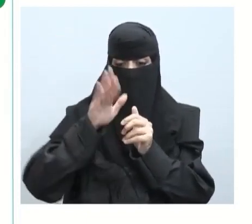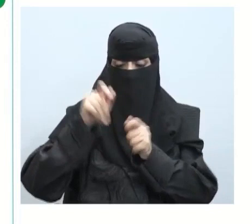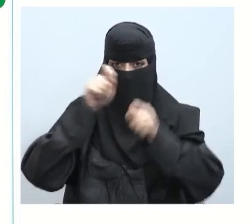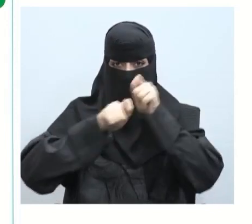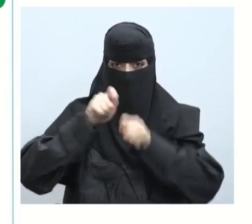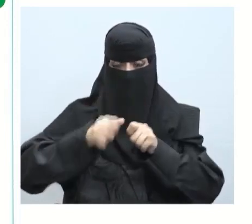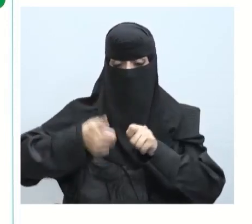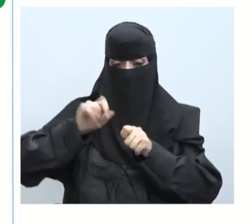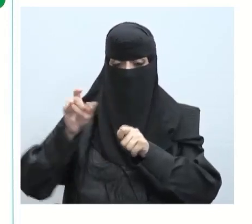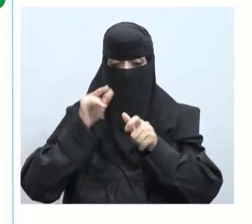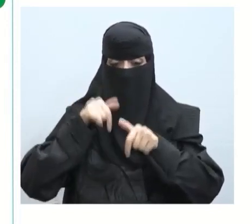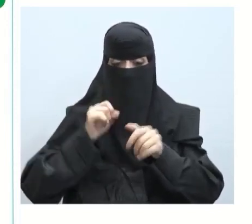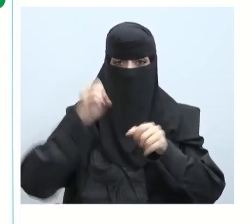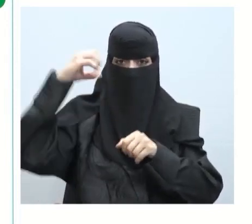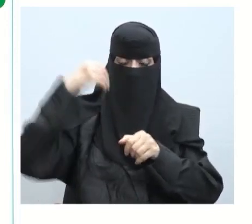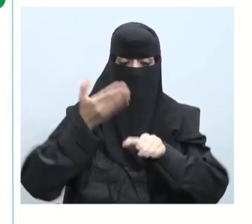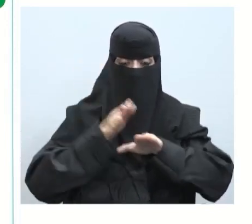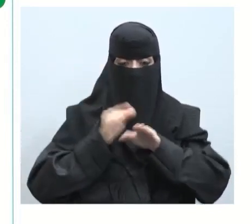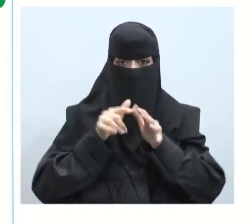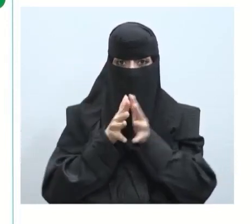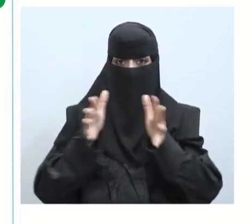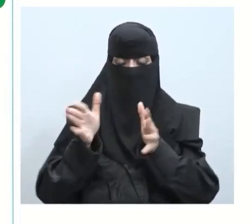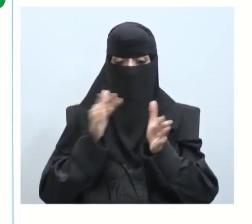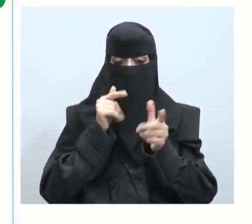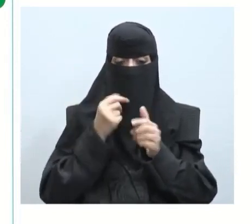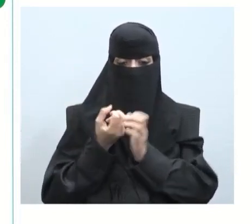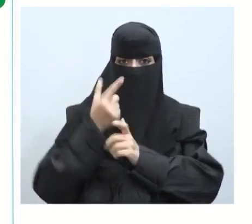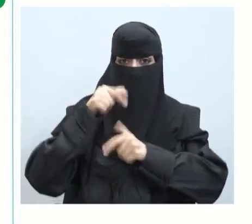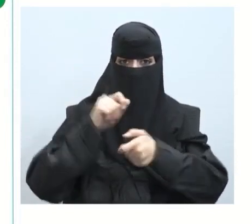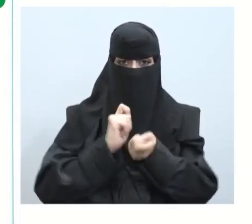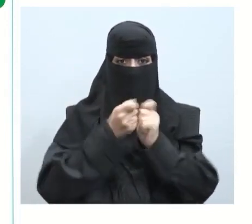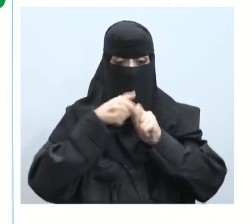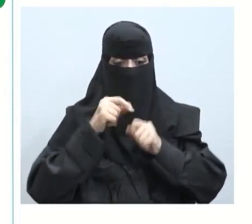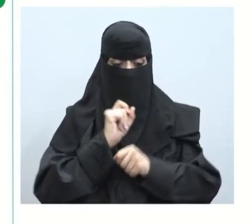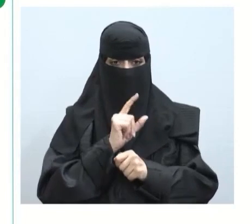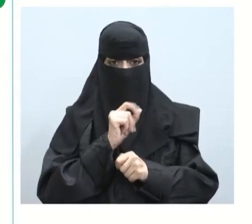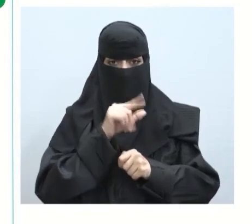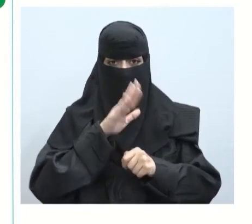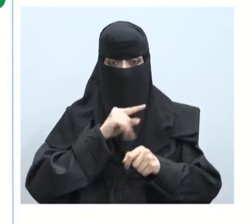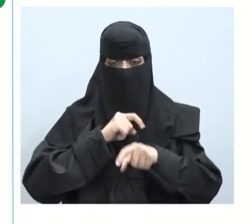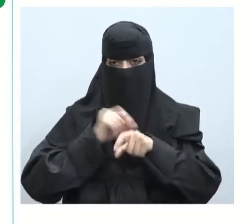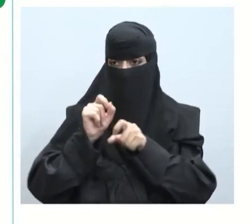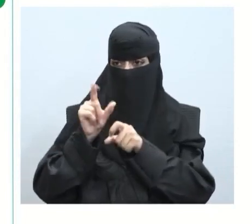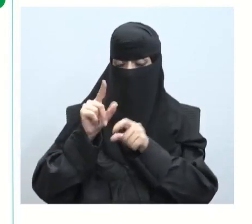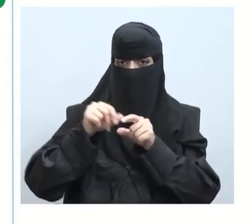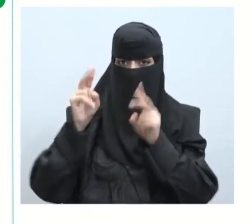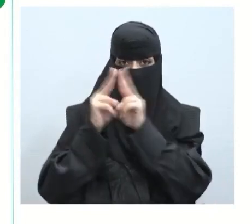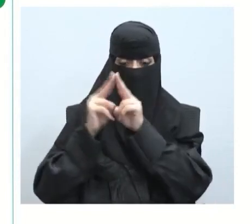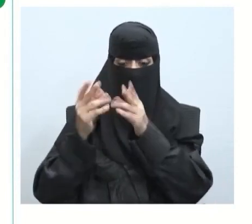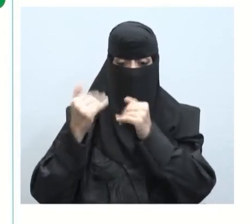وتستخدم أجهزة الترانزستورات الضوئية على نطاق واسع لاكتشاف وتحويل نبضات الإضاءة إلى إشارات كهربائية.